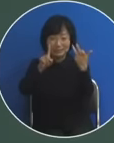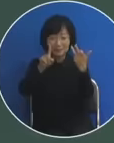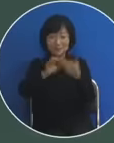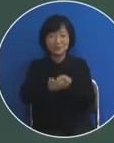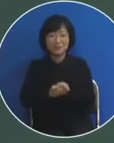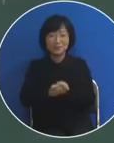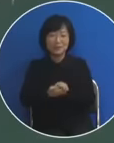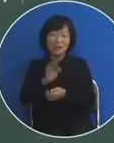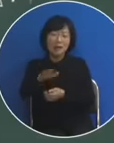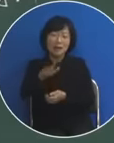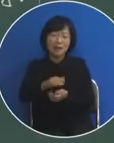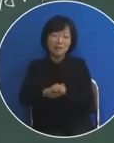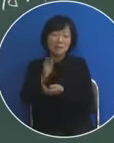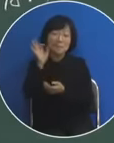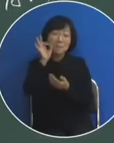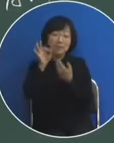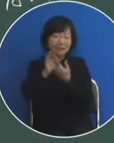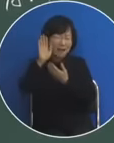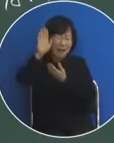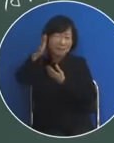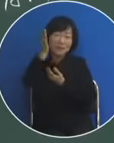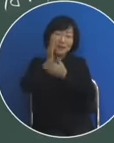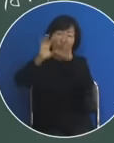천국 가면은 누가 제일 이게 이